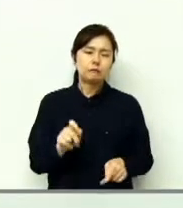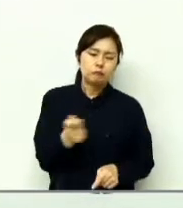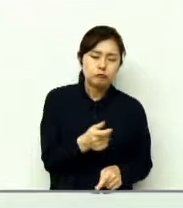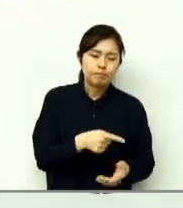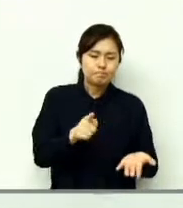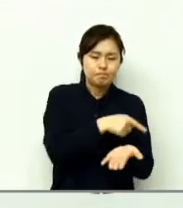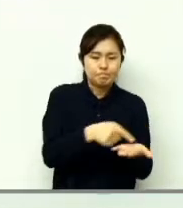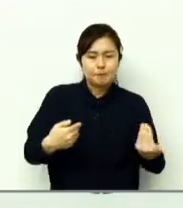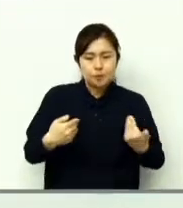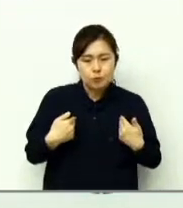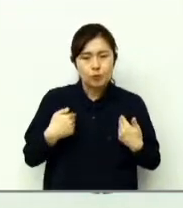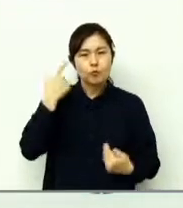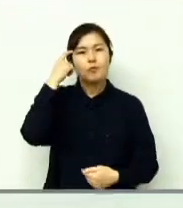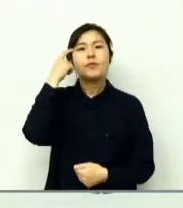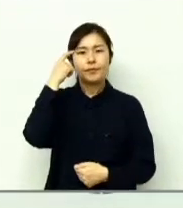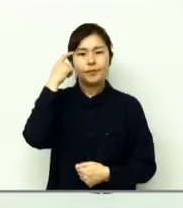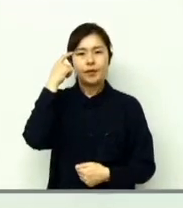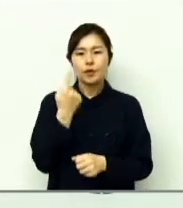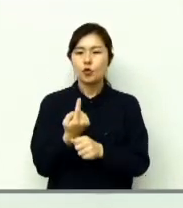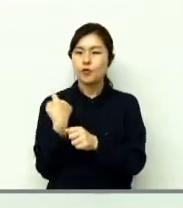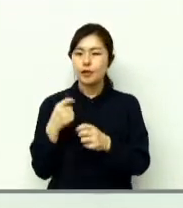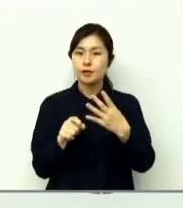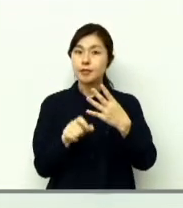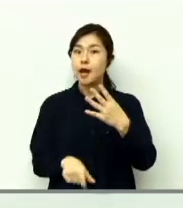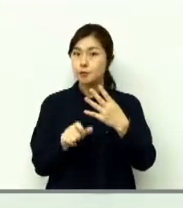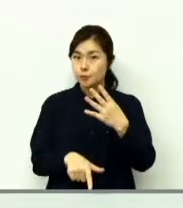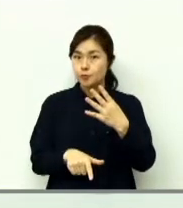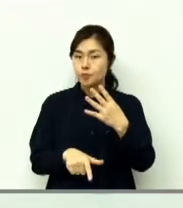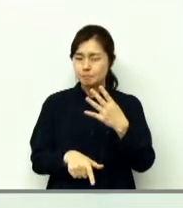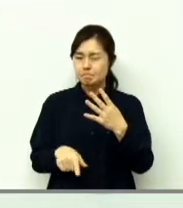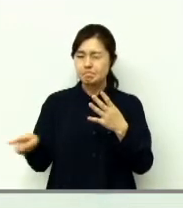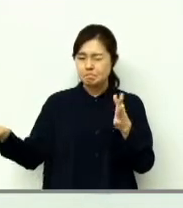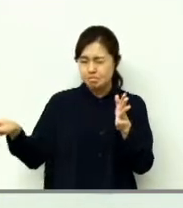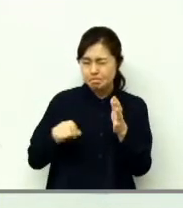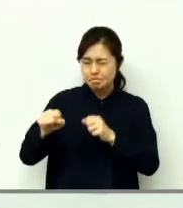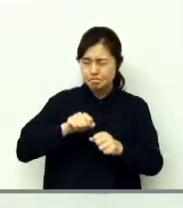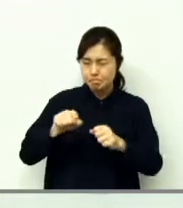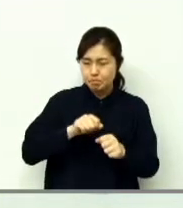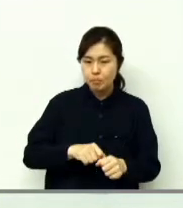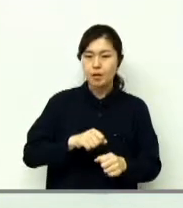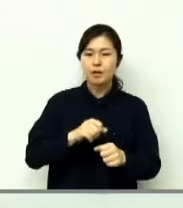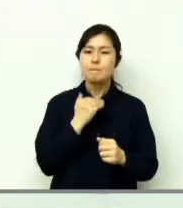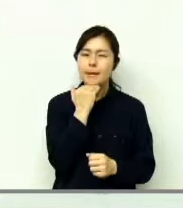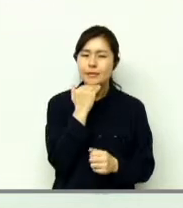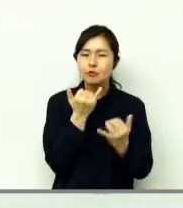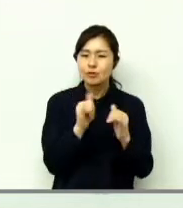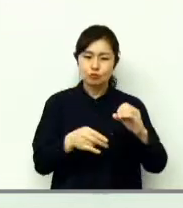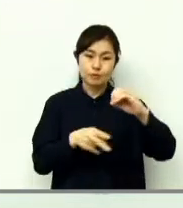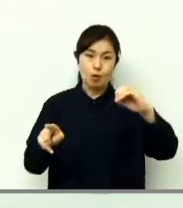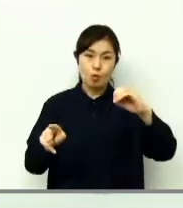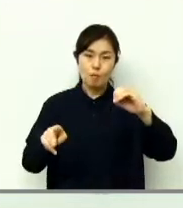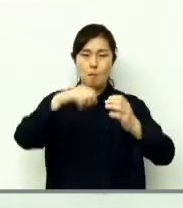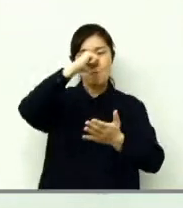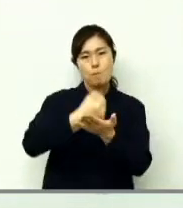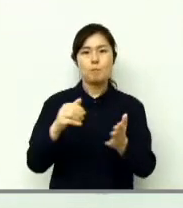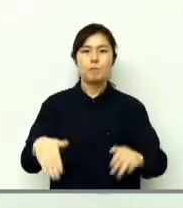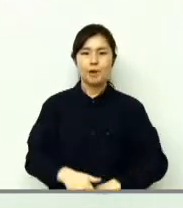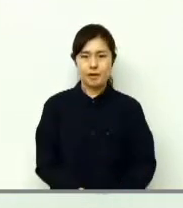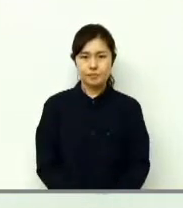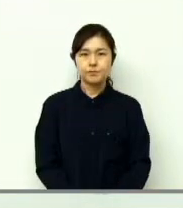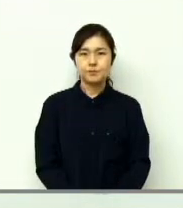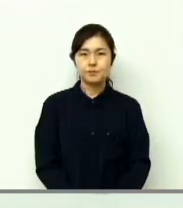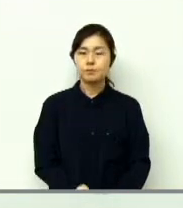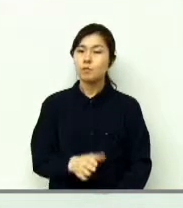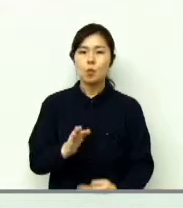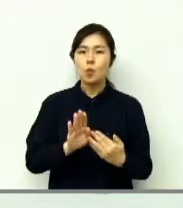、昨年4月に待機児童ゼロを達成をいたしました。今後も女性の社会進出などによる保育